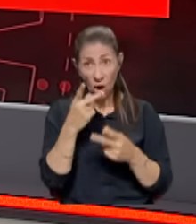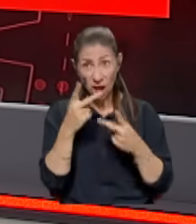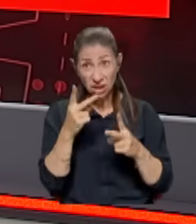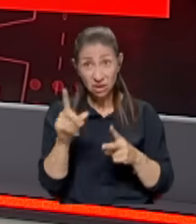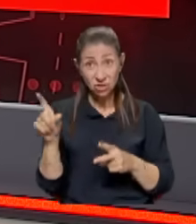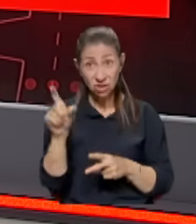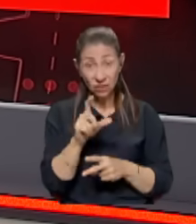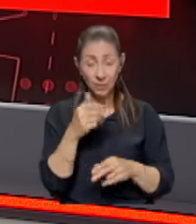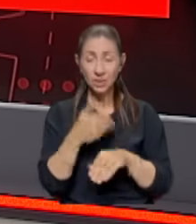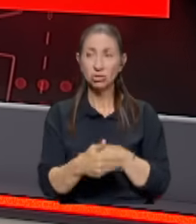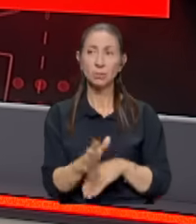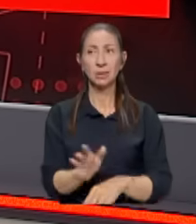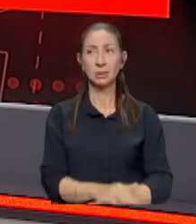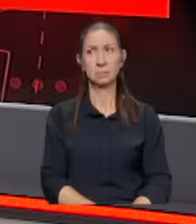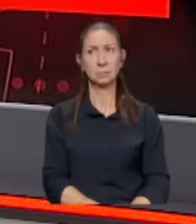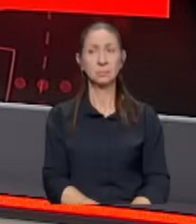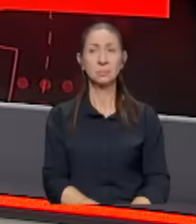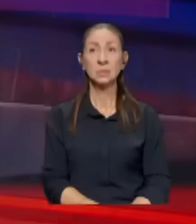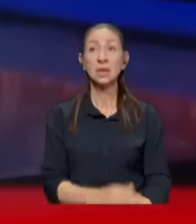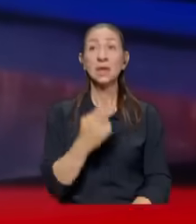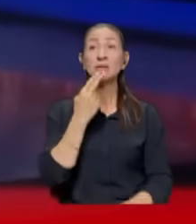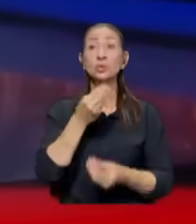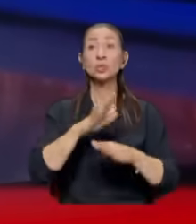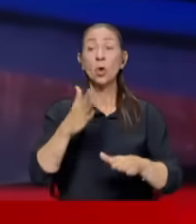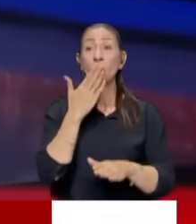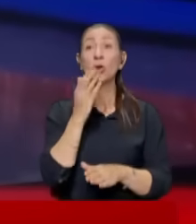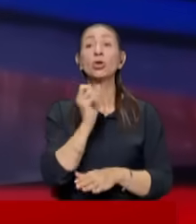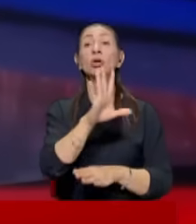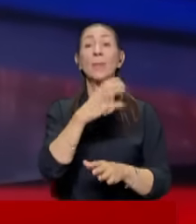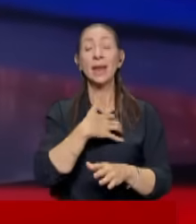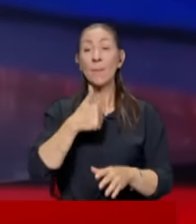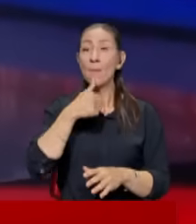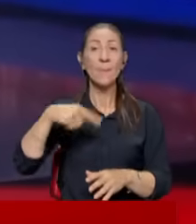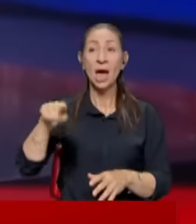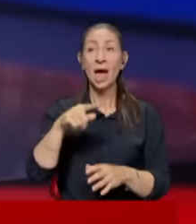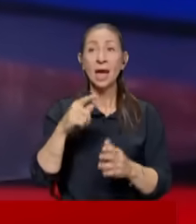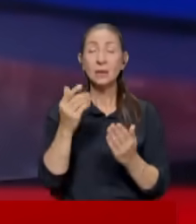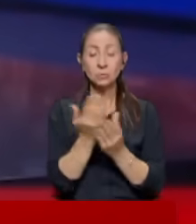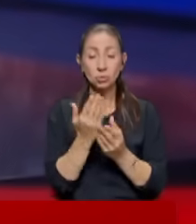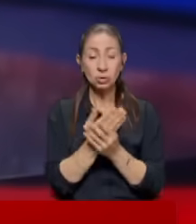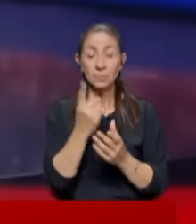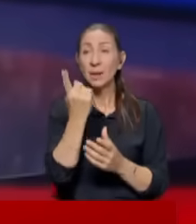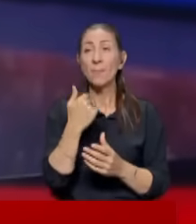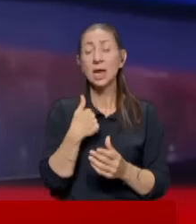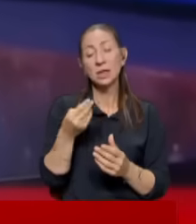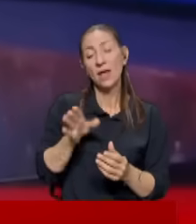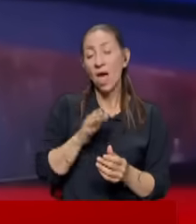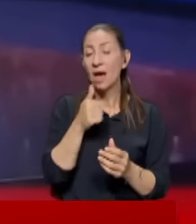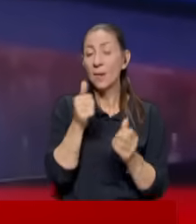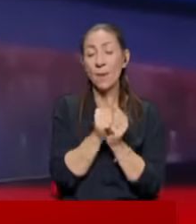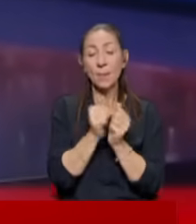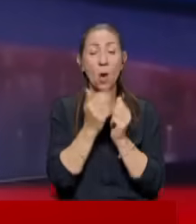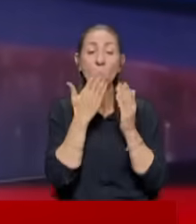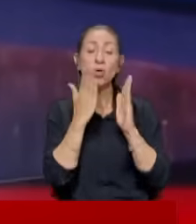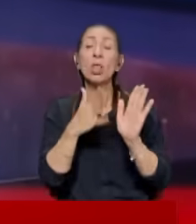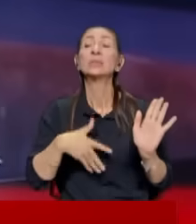açıklamaya yanıt gecikmedi. Kız çocuklarını okula göndermeyen velilerin argümanlardan bir tanesi de ben çocuğumu erkeklerle aynı